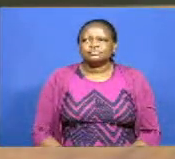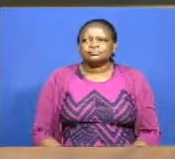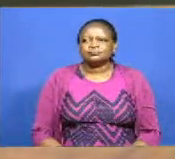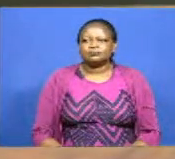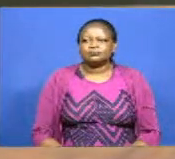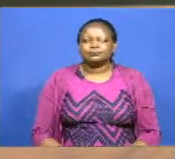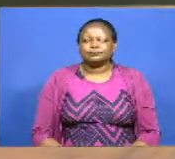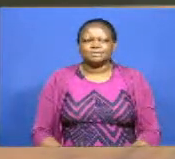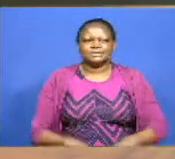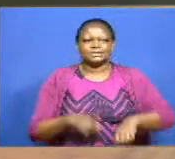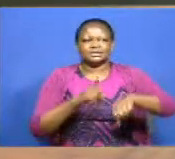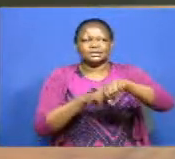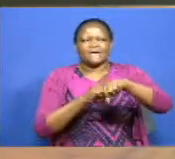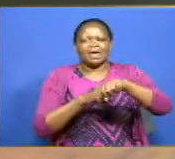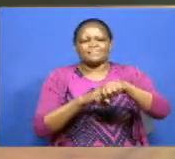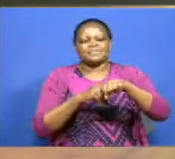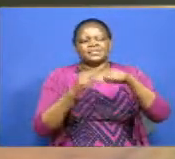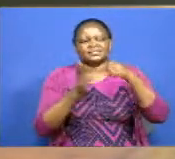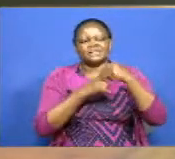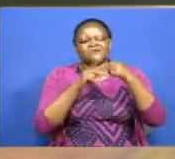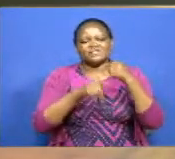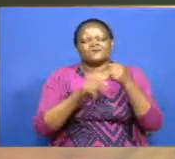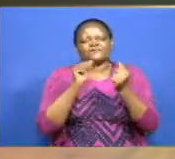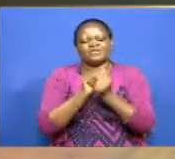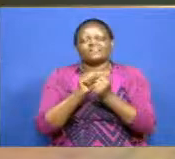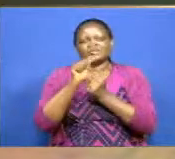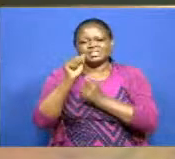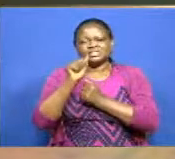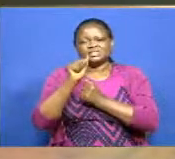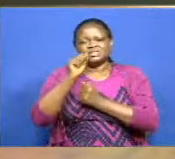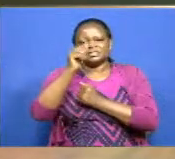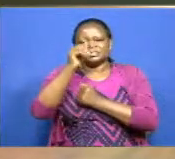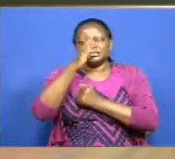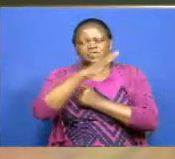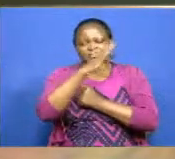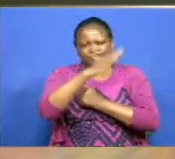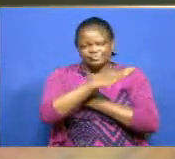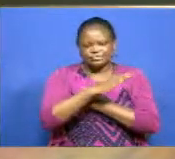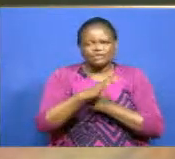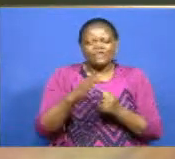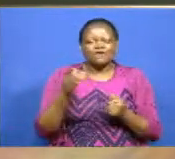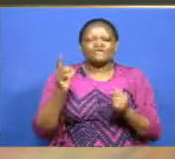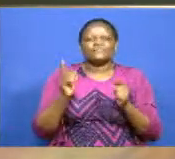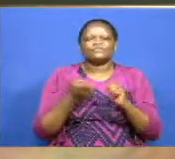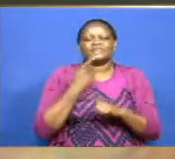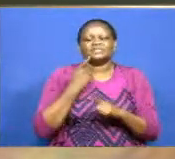Mtazamaji, zime katika robo sana, taarifa hiyo ya mwenzangu Safin inatamatisha awamu ya kwanza